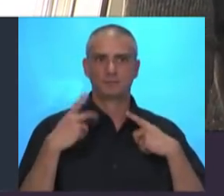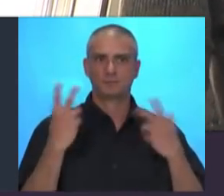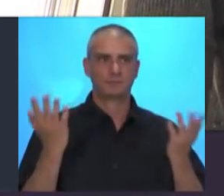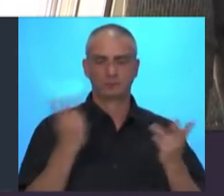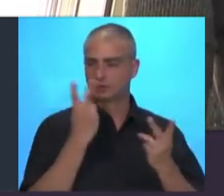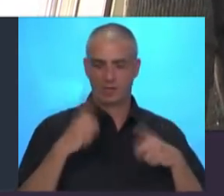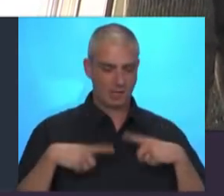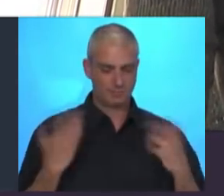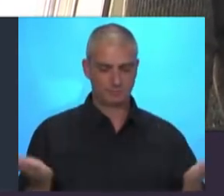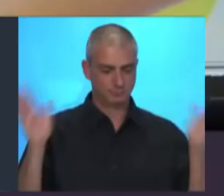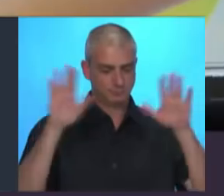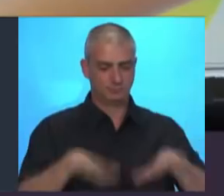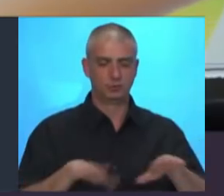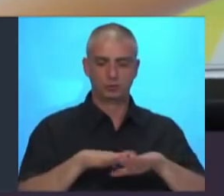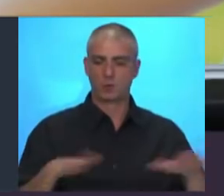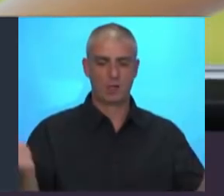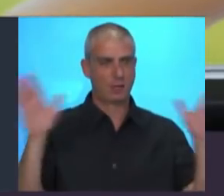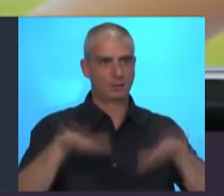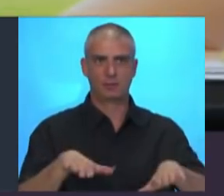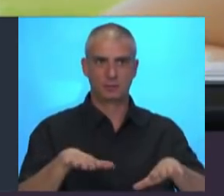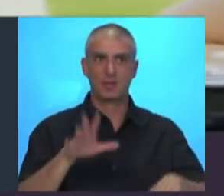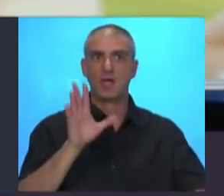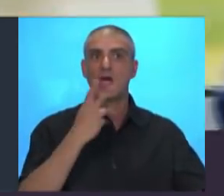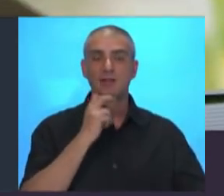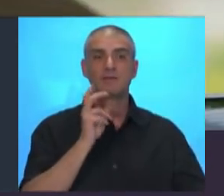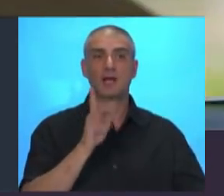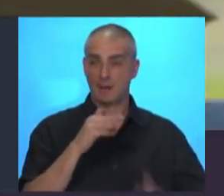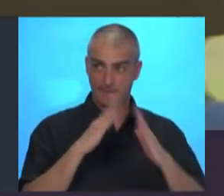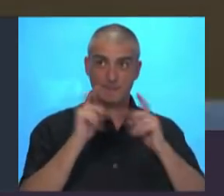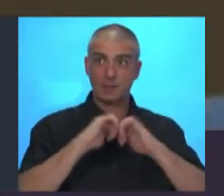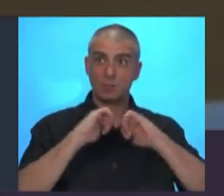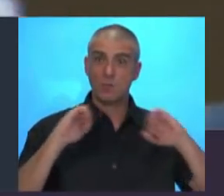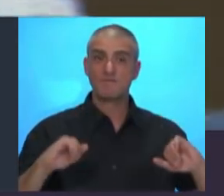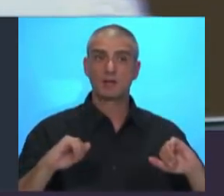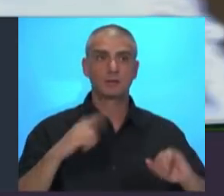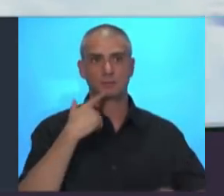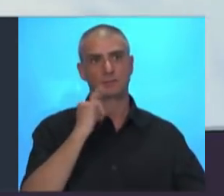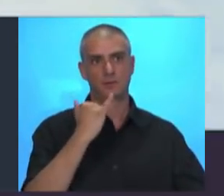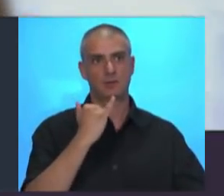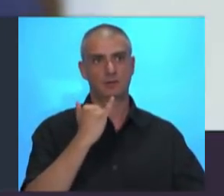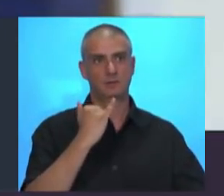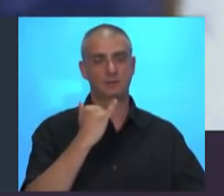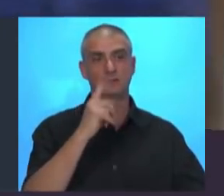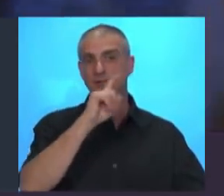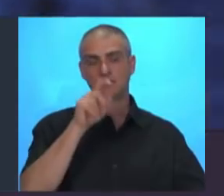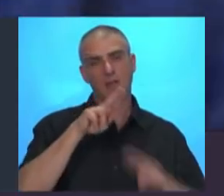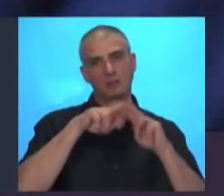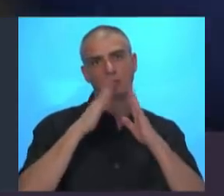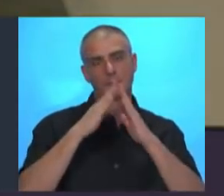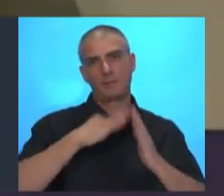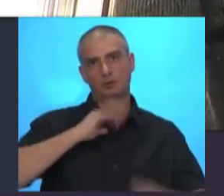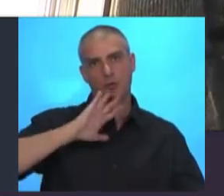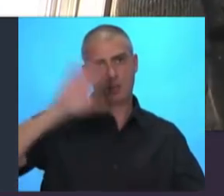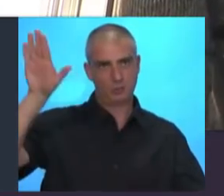שני חיים על אותו שולחן. גם בבית שלך הם מופרדים? כן. של זידן זה נשאר בבית